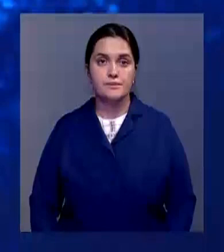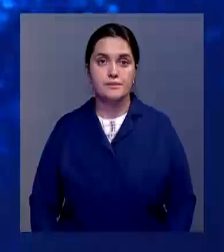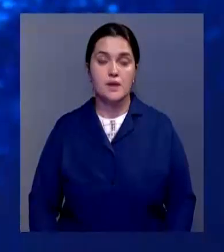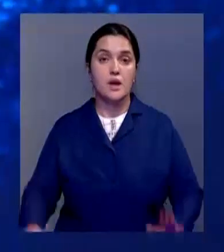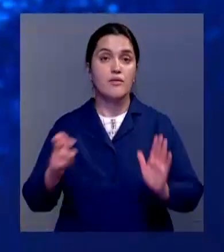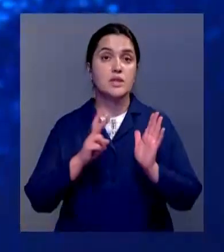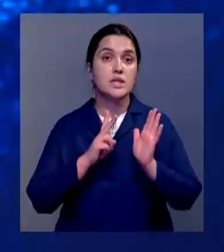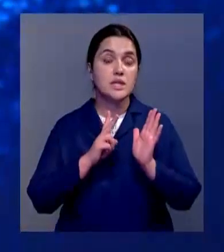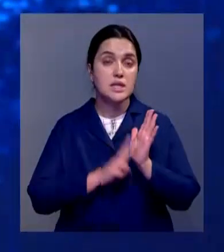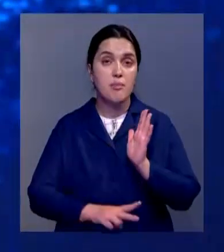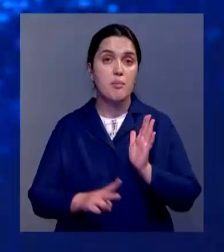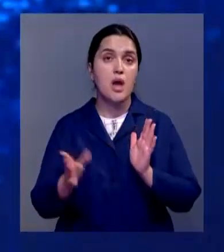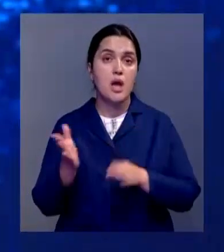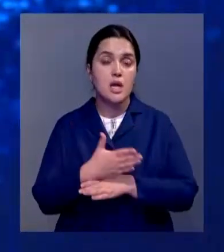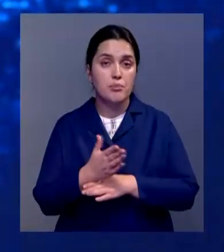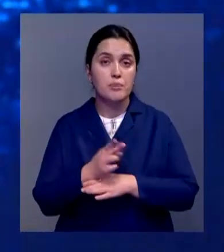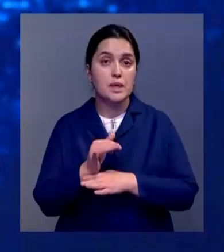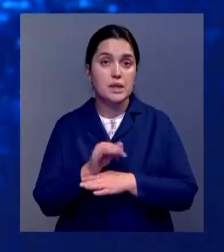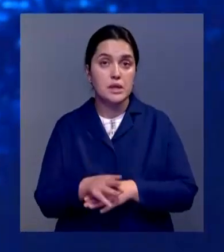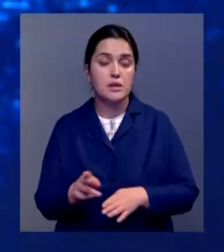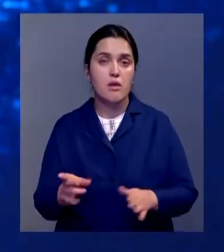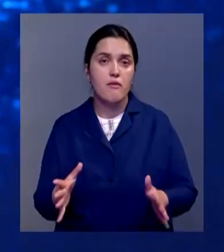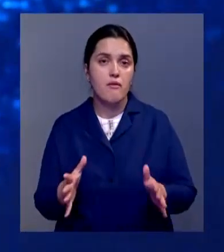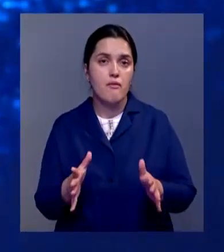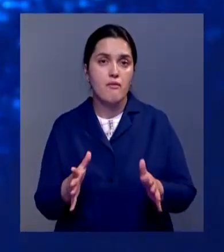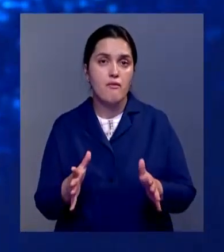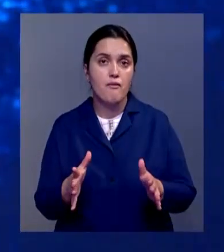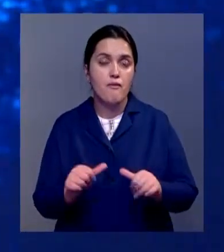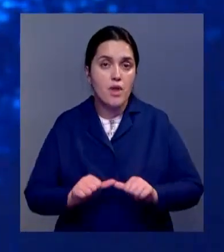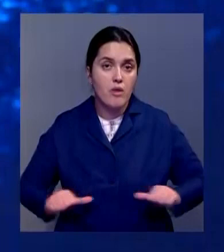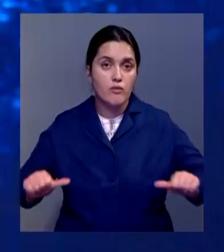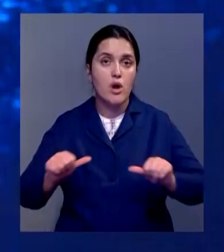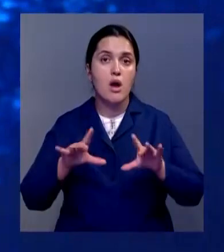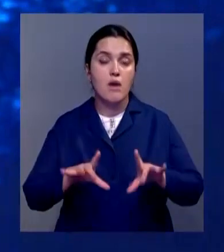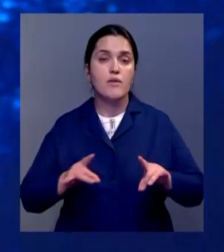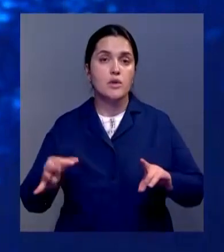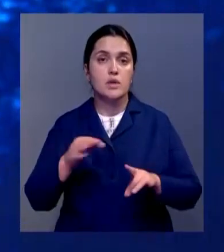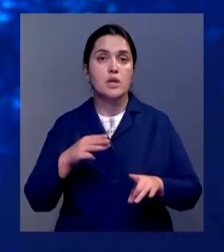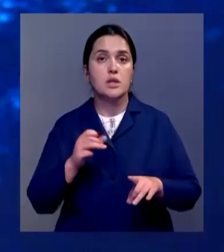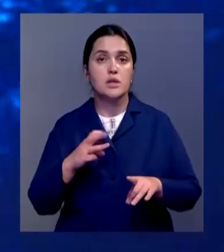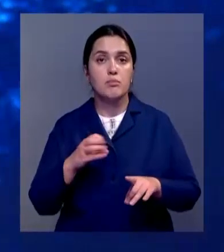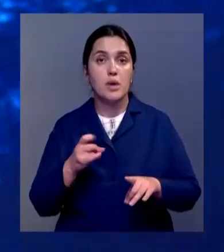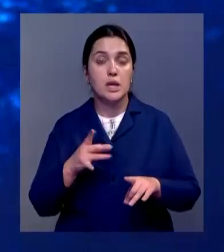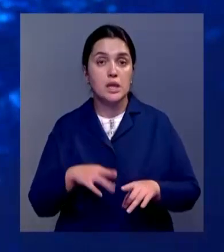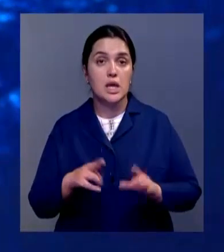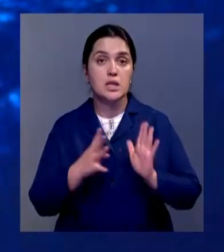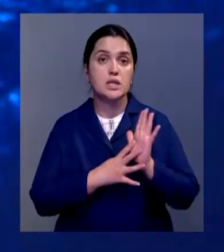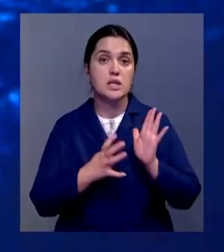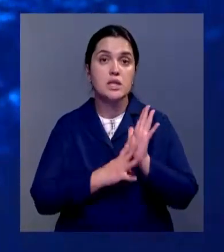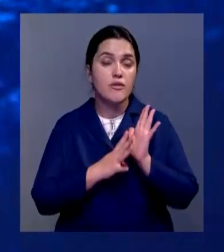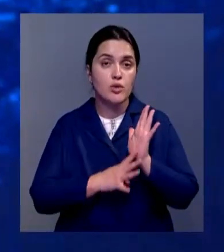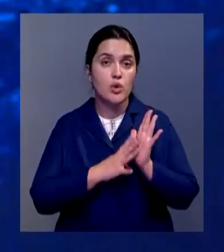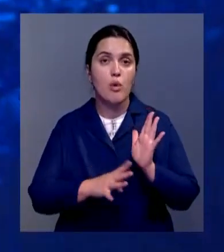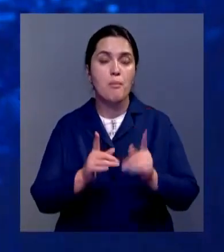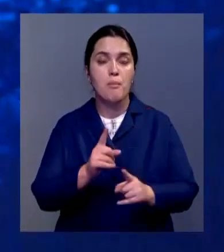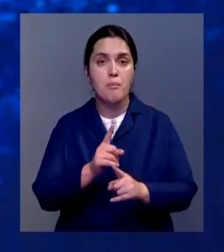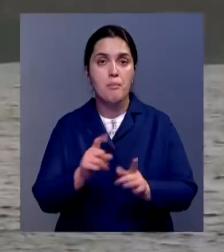около 270 китов оказались в ловушке у западного побережья австралийского острова тасмания из них более 90 погибли